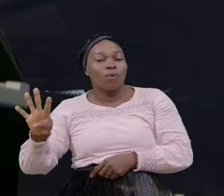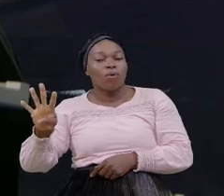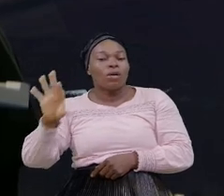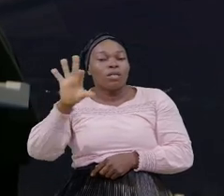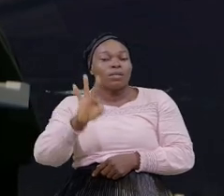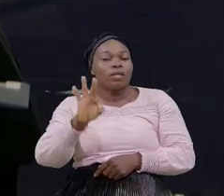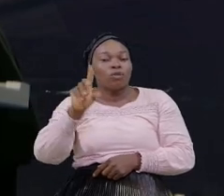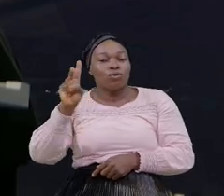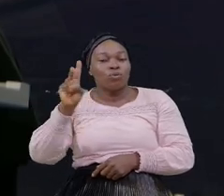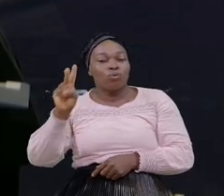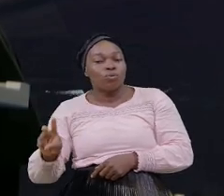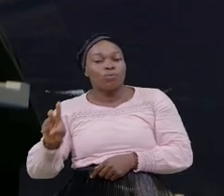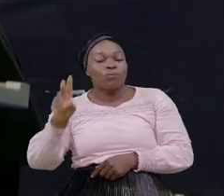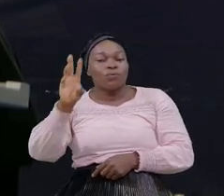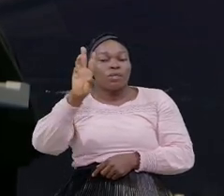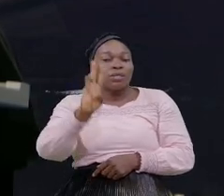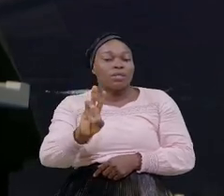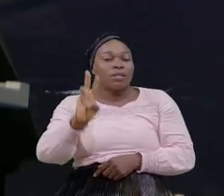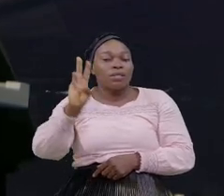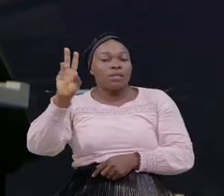54 44